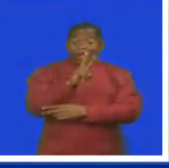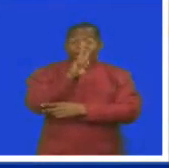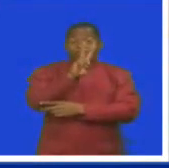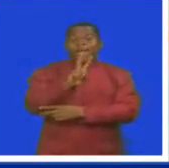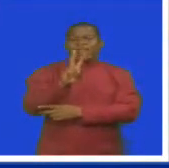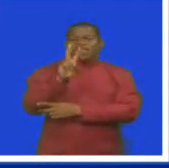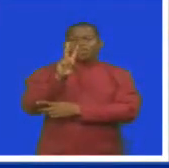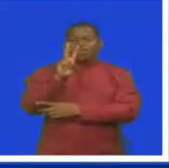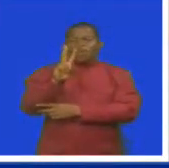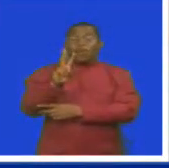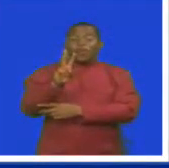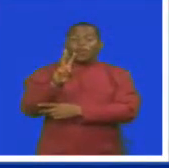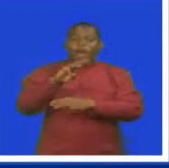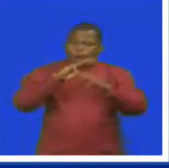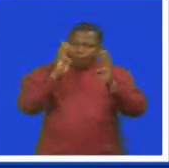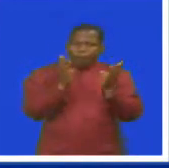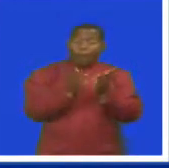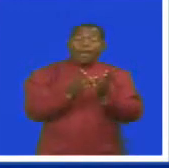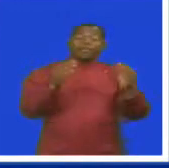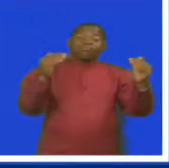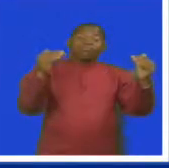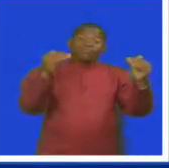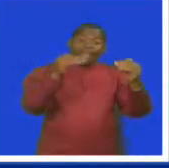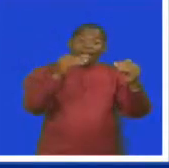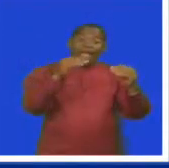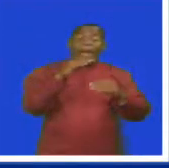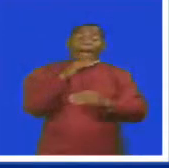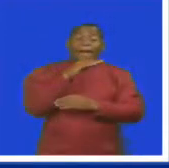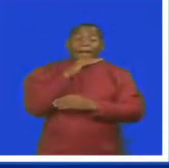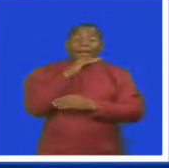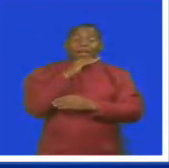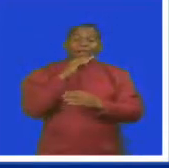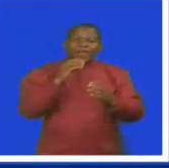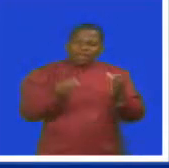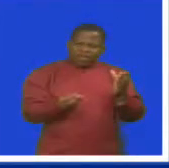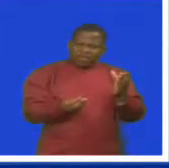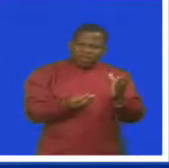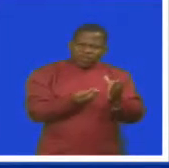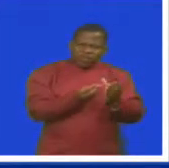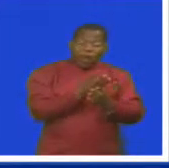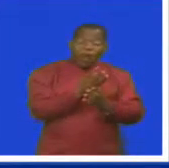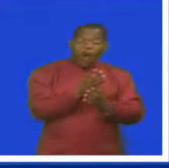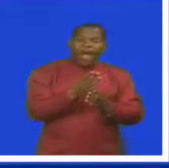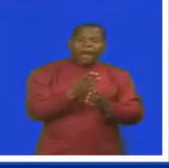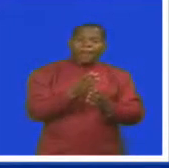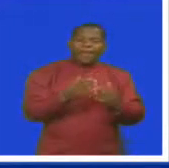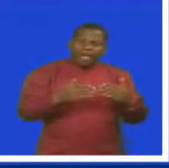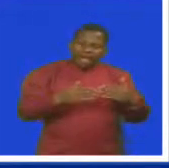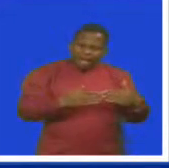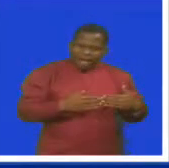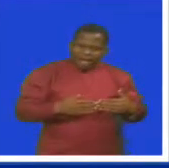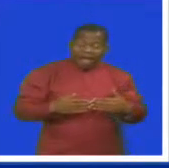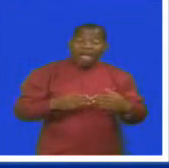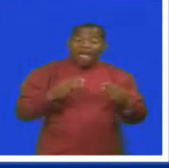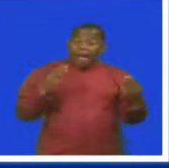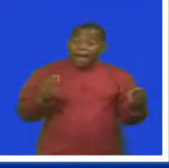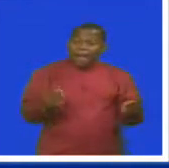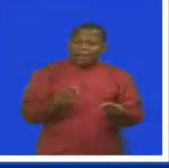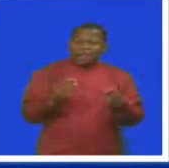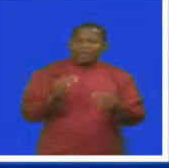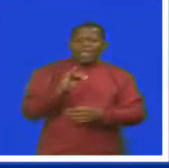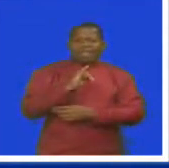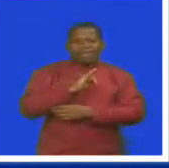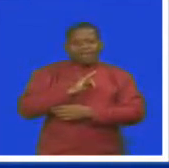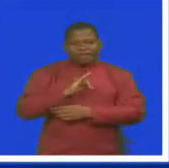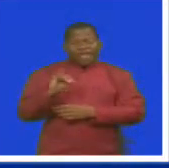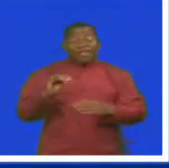liyadikhandla kuqinisekisa ukuthi tenfuthuko nenhlalakahle yesive emadolobheni lihamba embili ngekusebenzisa litiko lelibuke